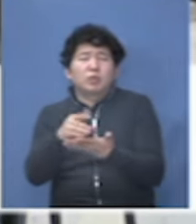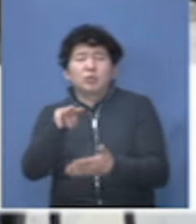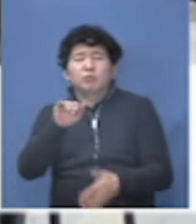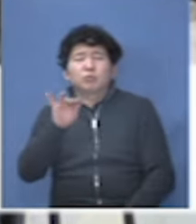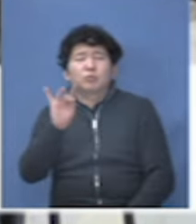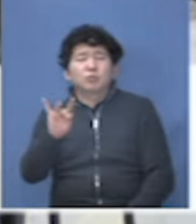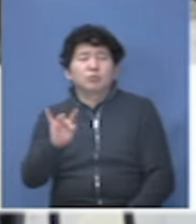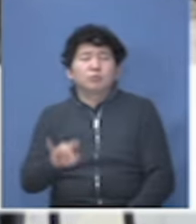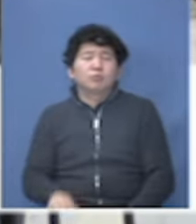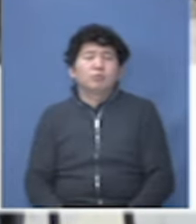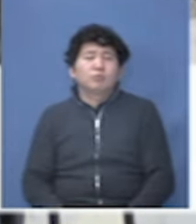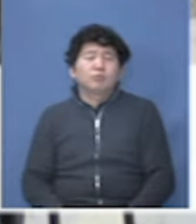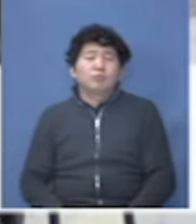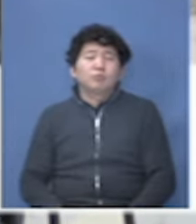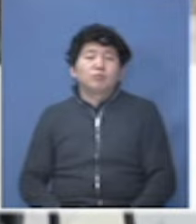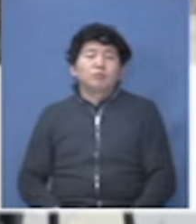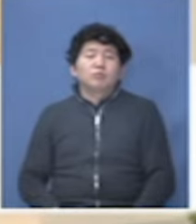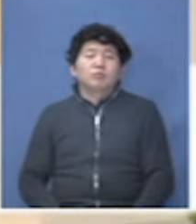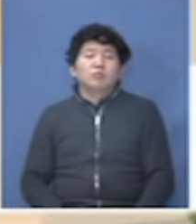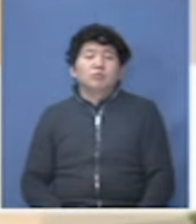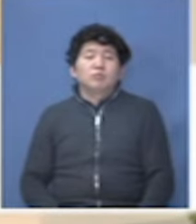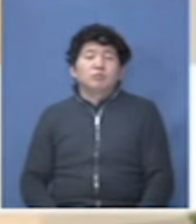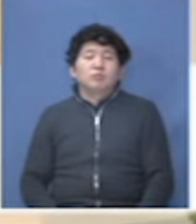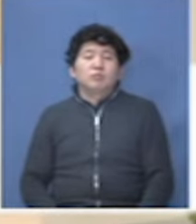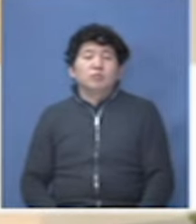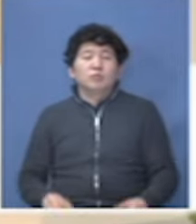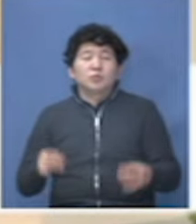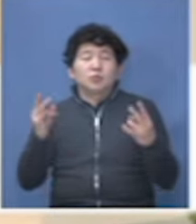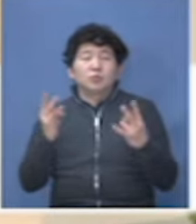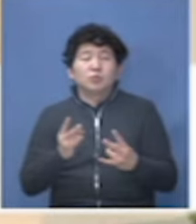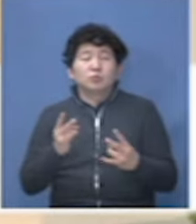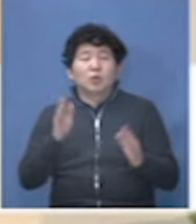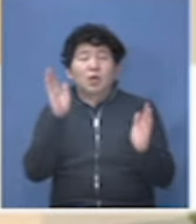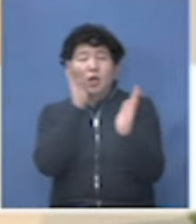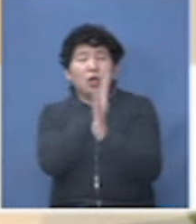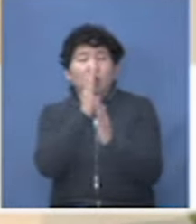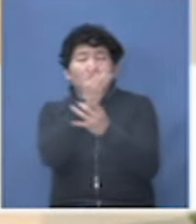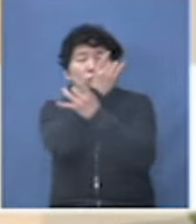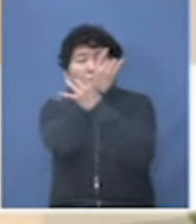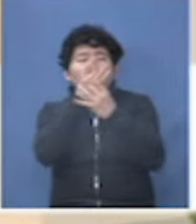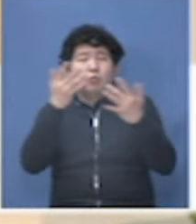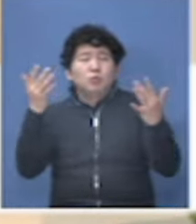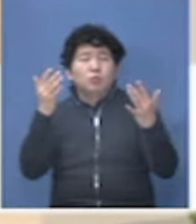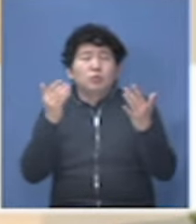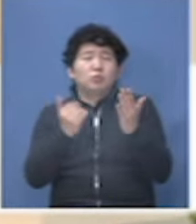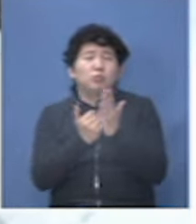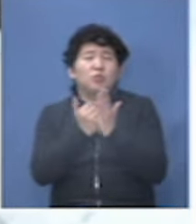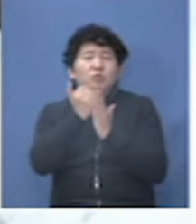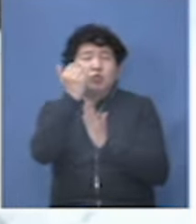орындарға төкпейтін азаматтармен күреспес бұрын, ең алдымен тұрғындардың экологиялық мәдениетін көтеруге мән